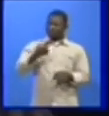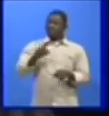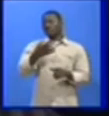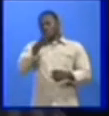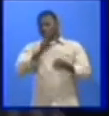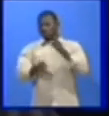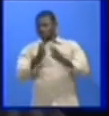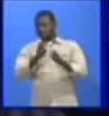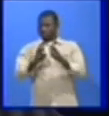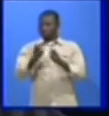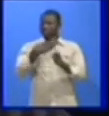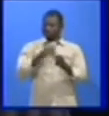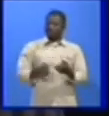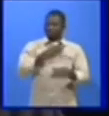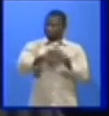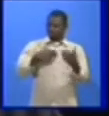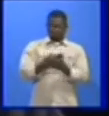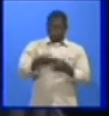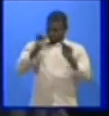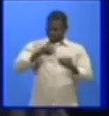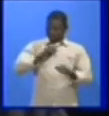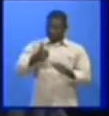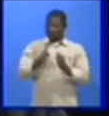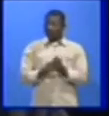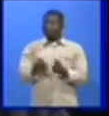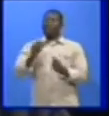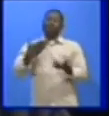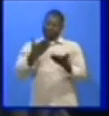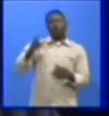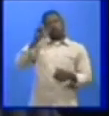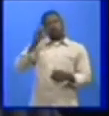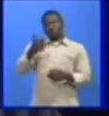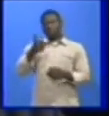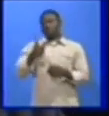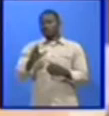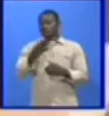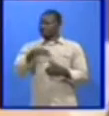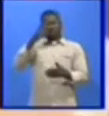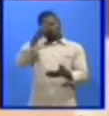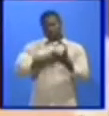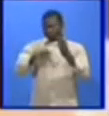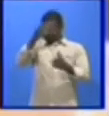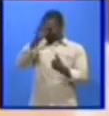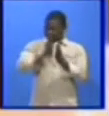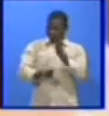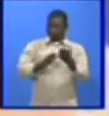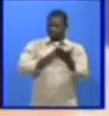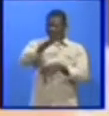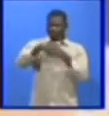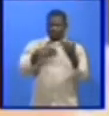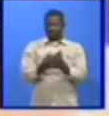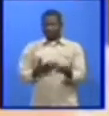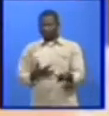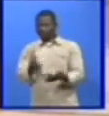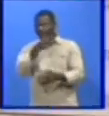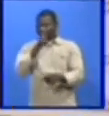couvrir la totalité du territoire. Mais je sais qu'au plus tard demain, nous allons changer à la pompe. En tant qu'agent de Cobutam et du